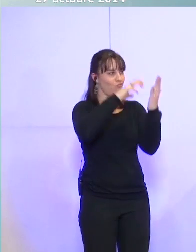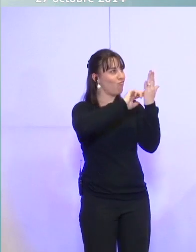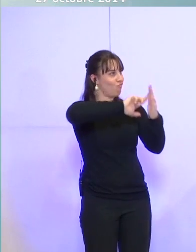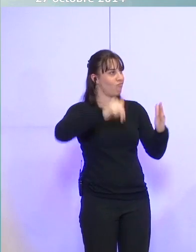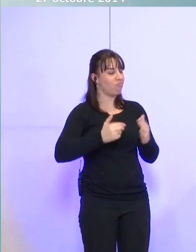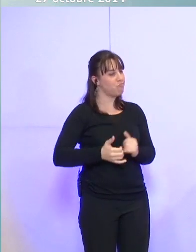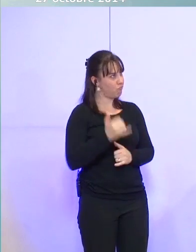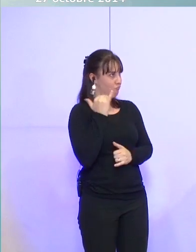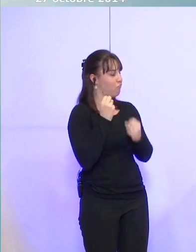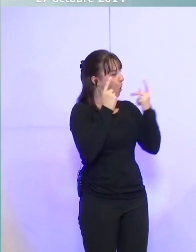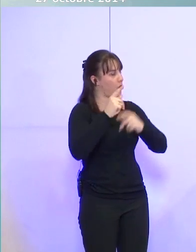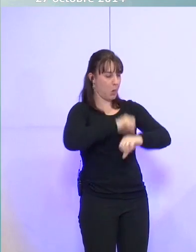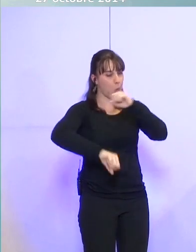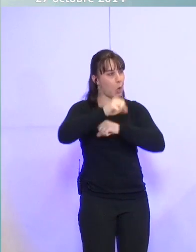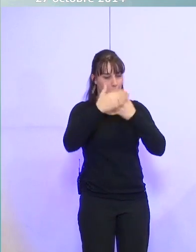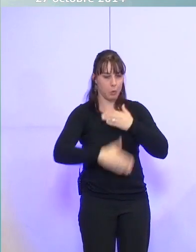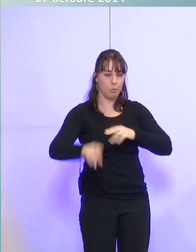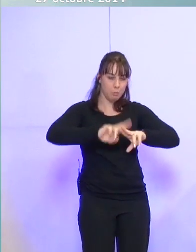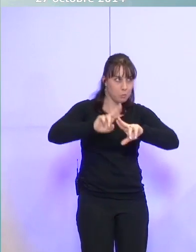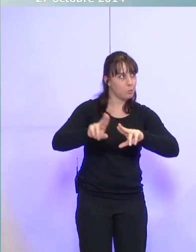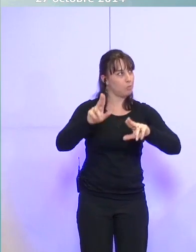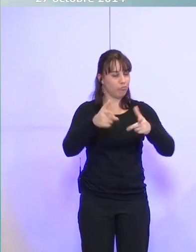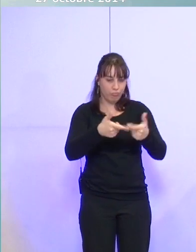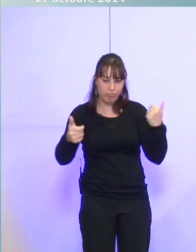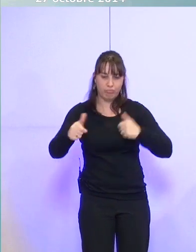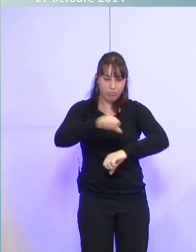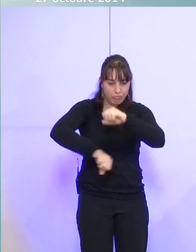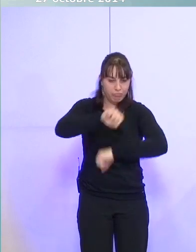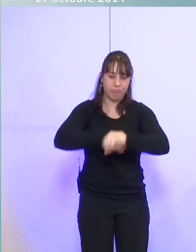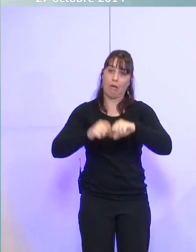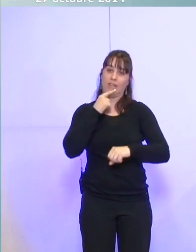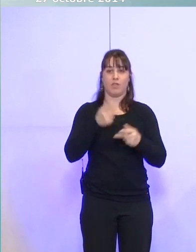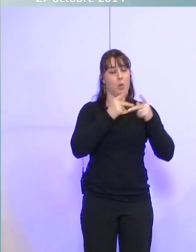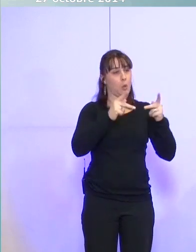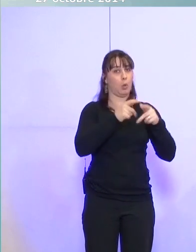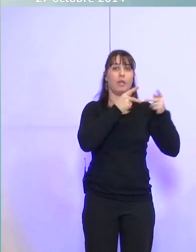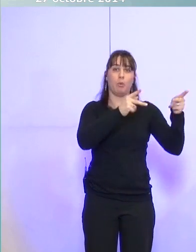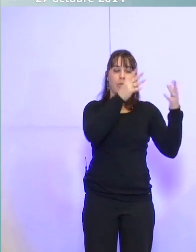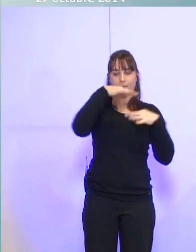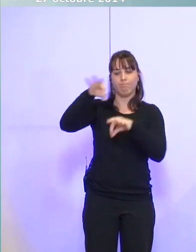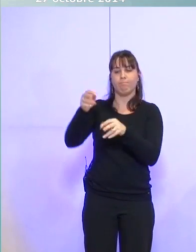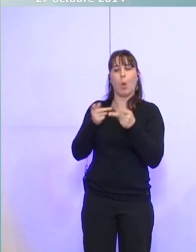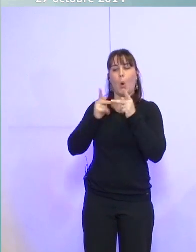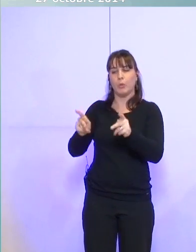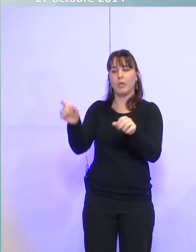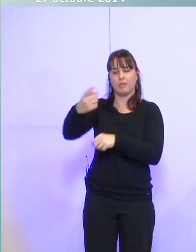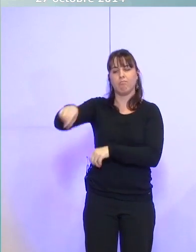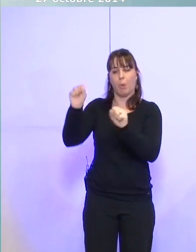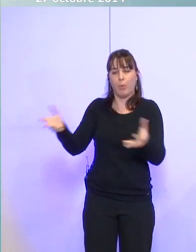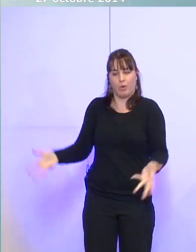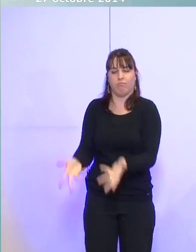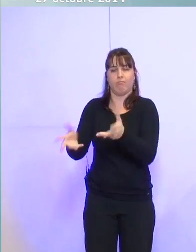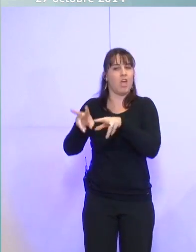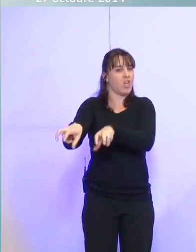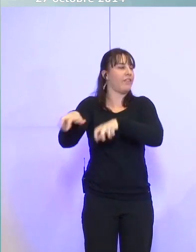de ces espaces et un arrêté d'occupation temporaire du domaine public est signé, autorisant les volontaires à jardiner dans ces espaces. Dans